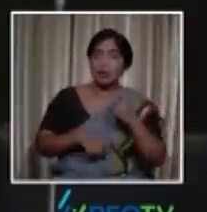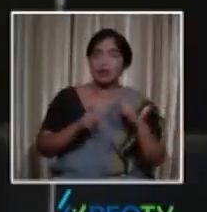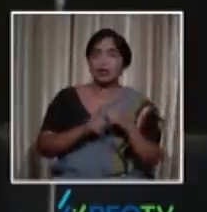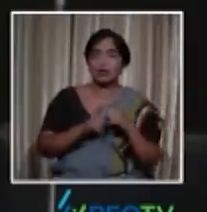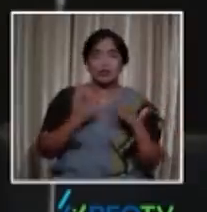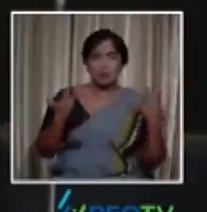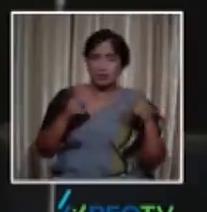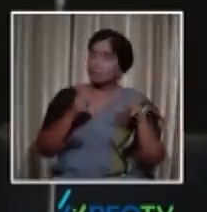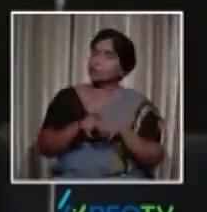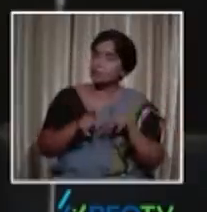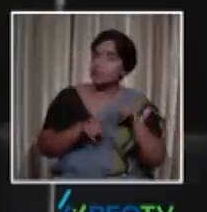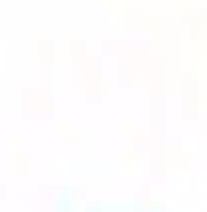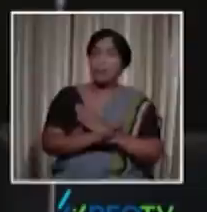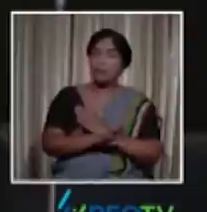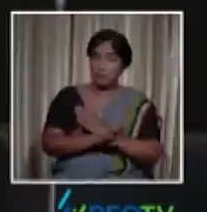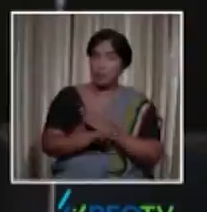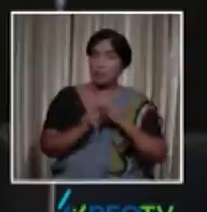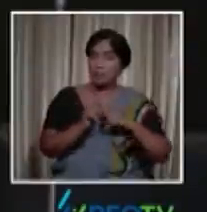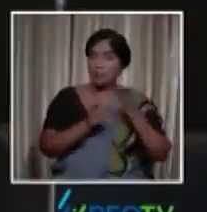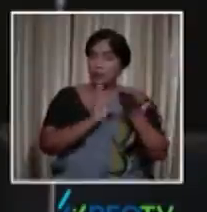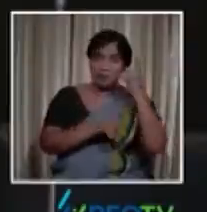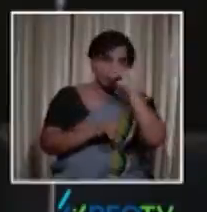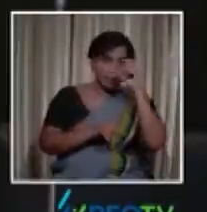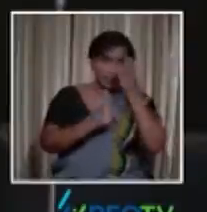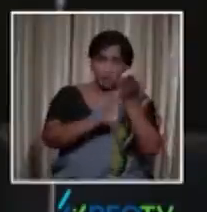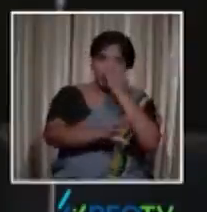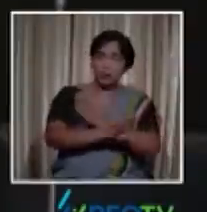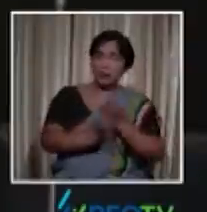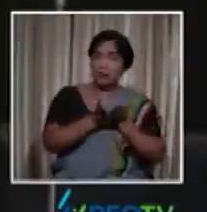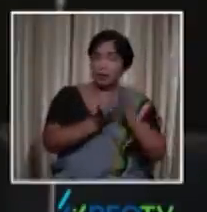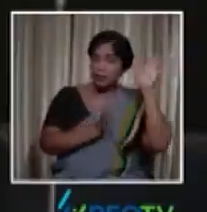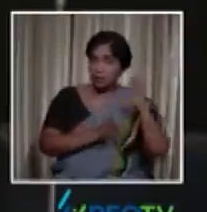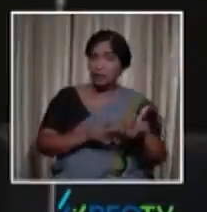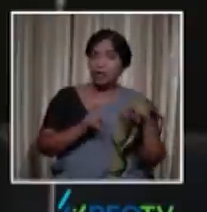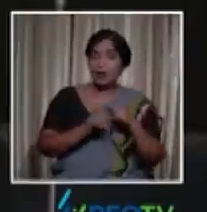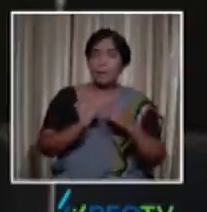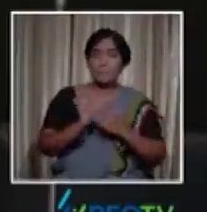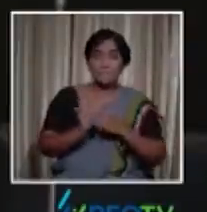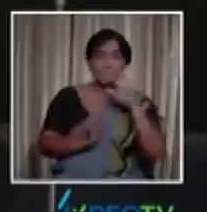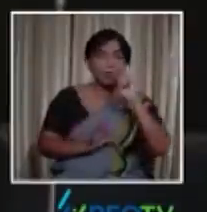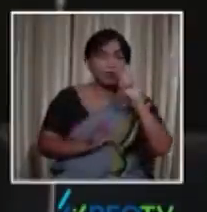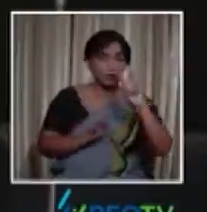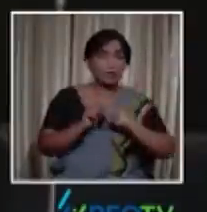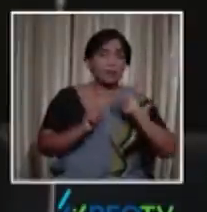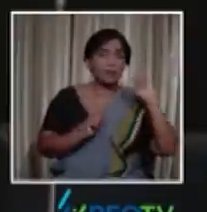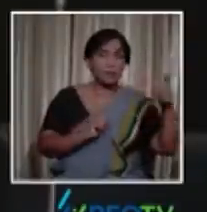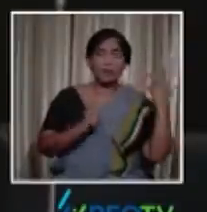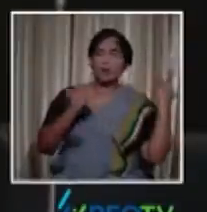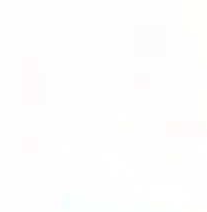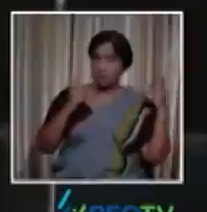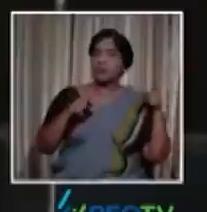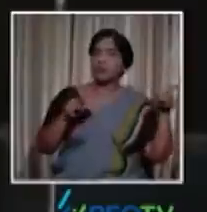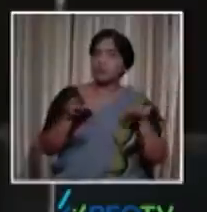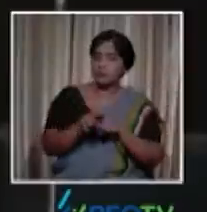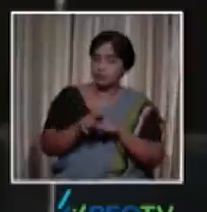කරන්න. ඒ වගේම ඒ තිබෙන නෞකාවට මීට මාස කීපයකට පෙර කරපු සැපයුමක් වෙනුවෙන් ඩොලර් මිලියන 53ක මුදලකුත් තිබෙනවා ගෙවීම් කටයුතු කරන්න. ඒ